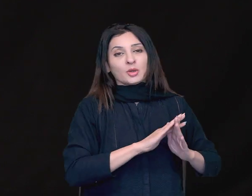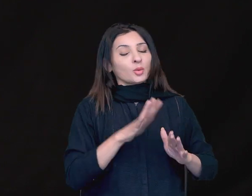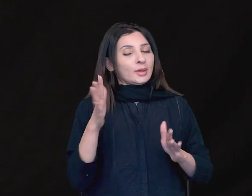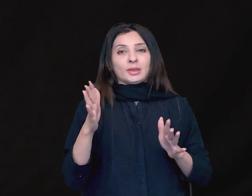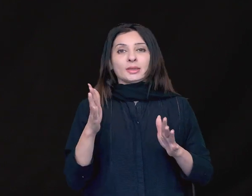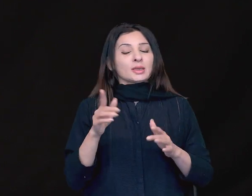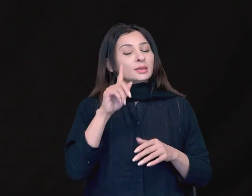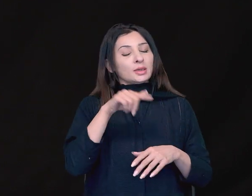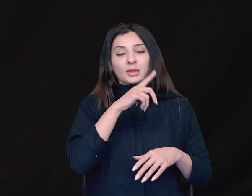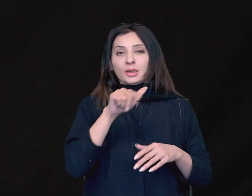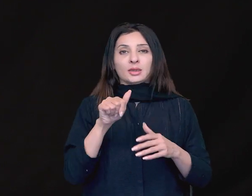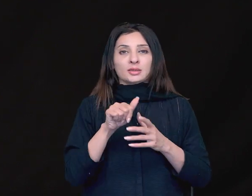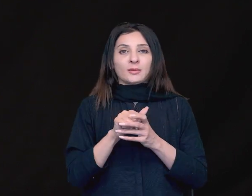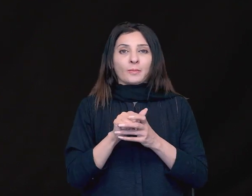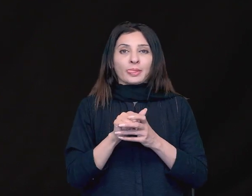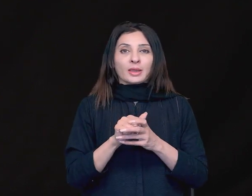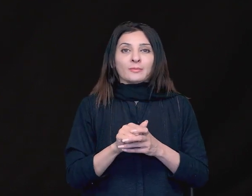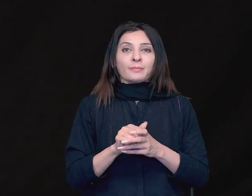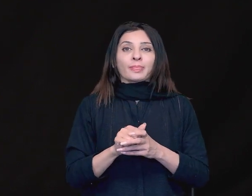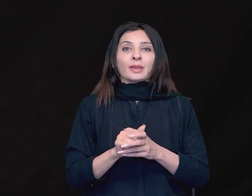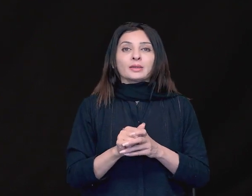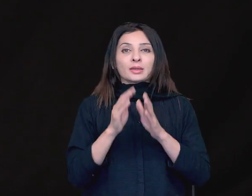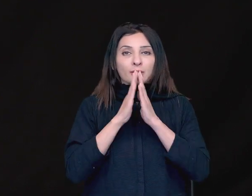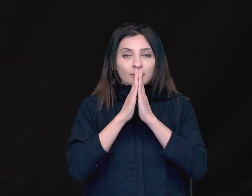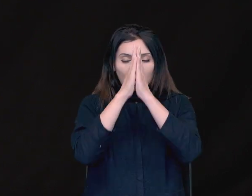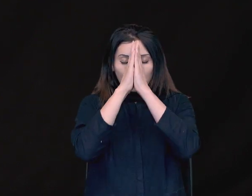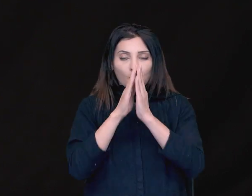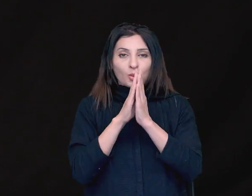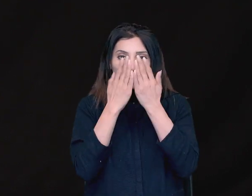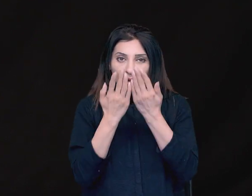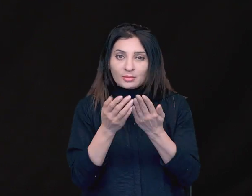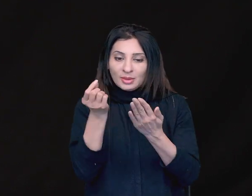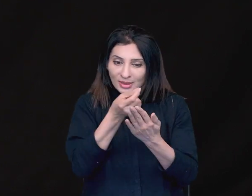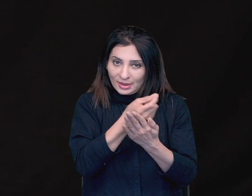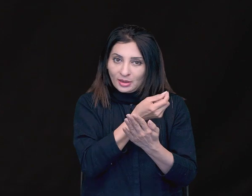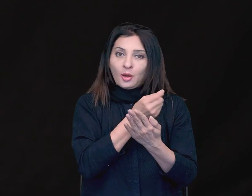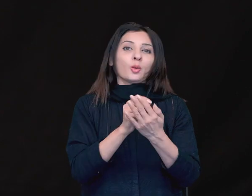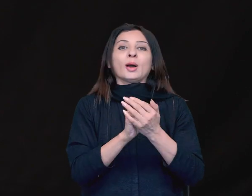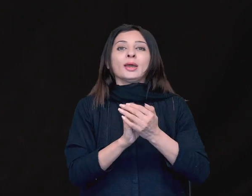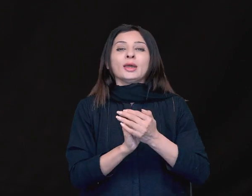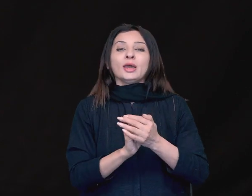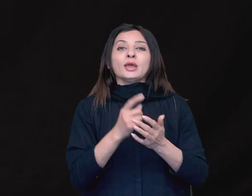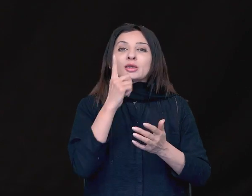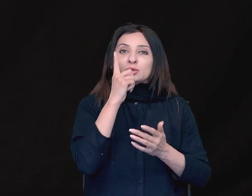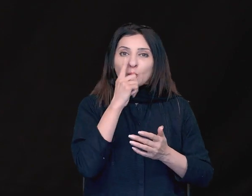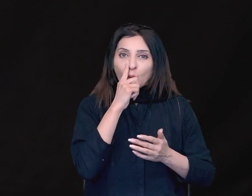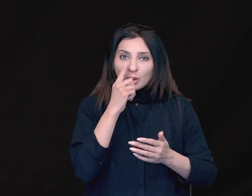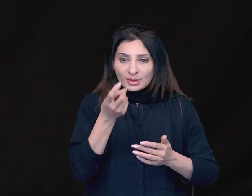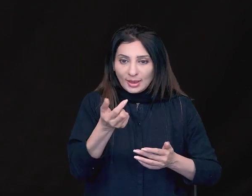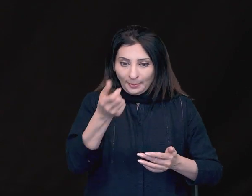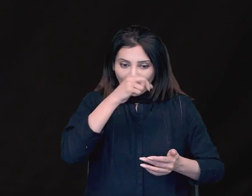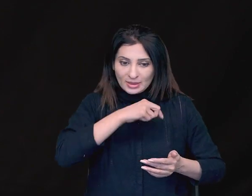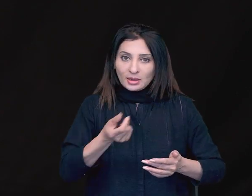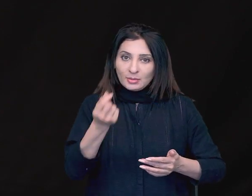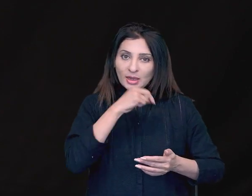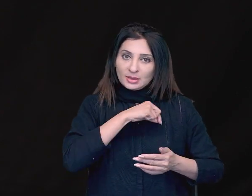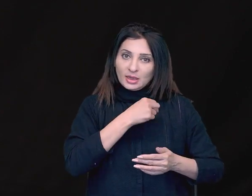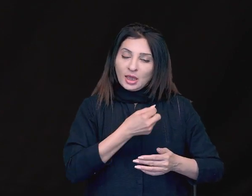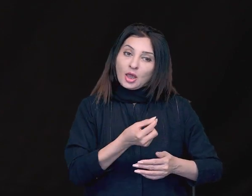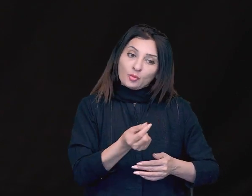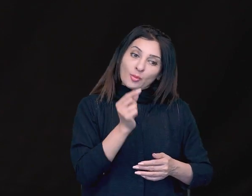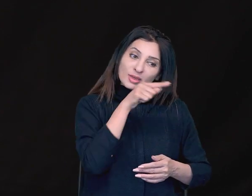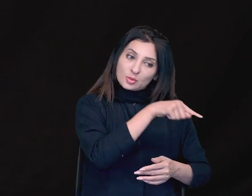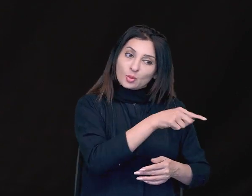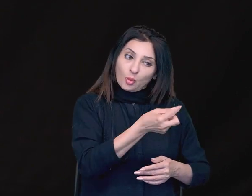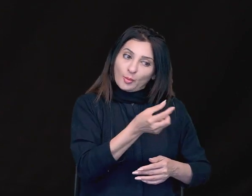कि औरत को कमाने में कोई मना नहीं किया गया। ये पावर्टी जो है ये एक बहुत ज़ालिम चीज़ है। फिर ये कि जो कमाने